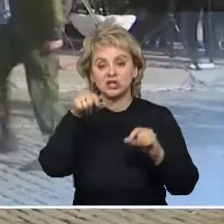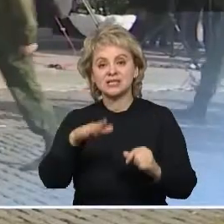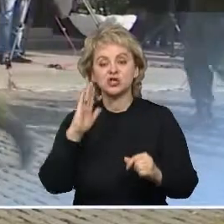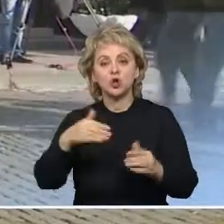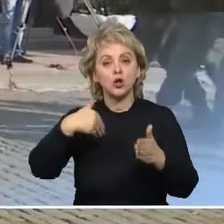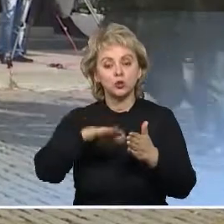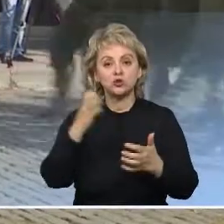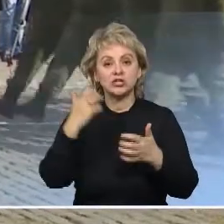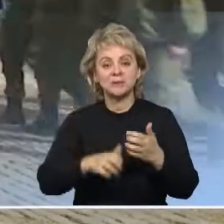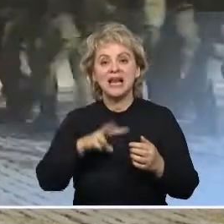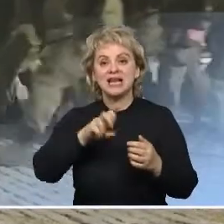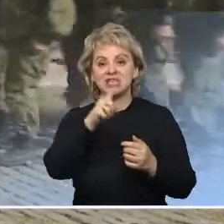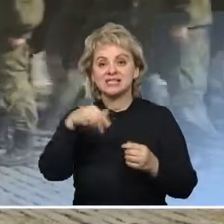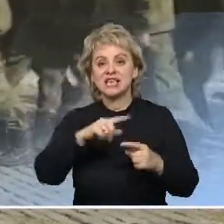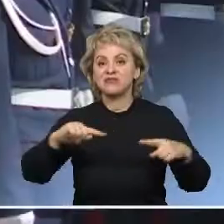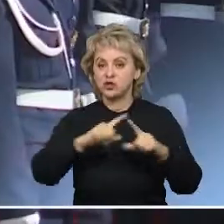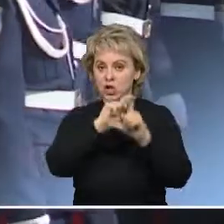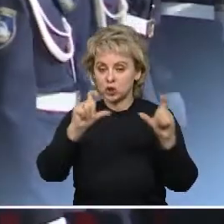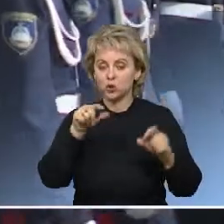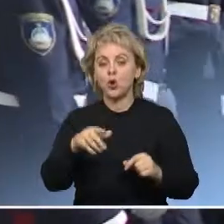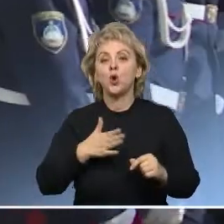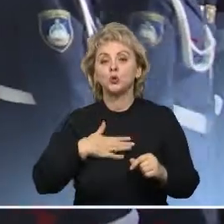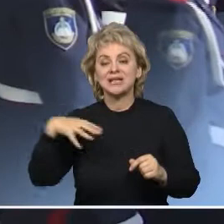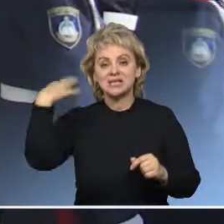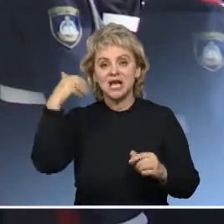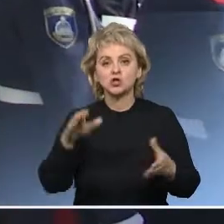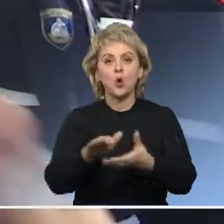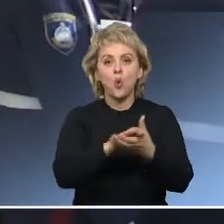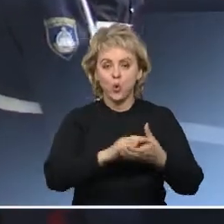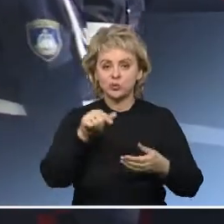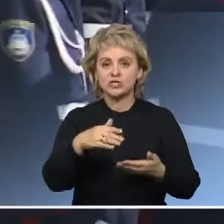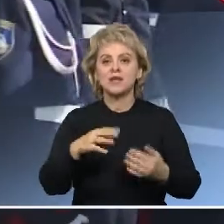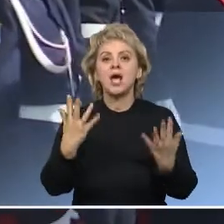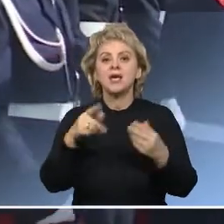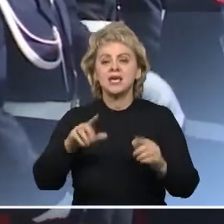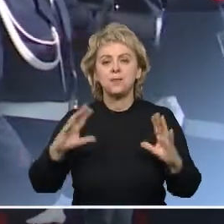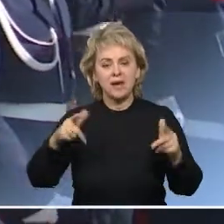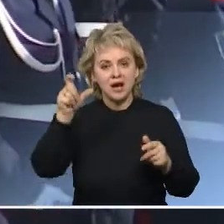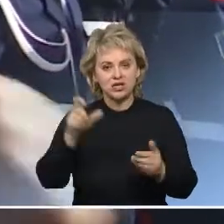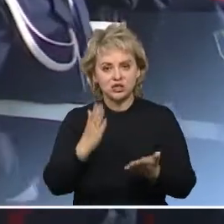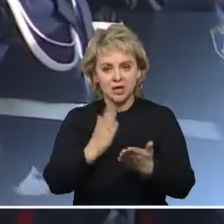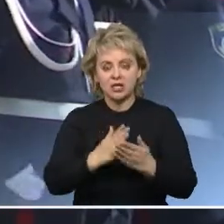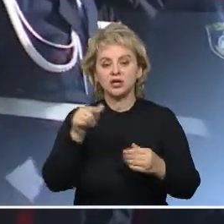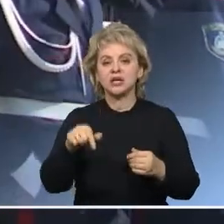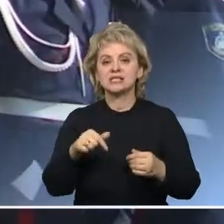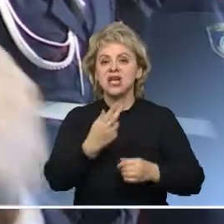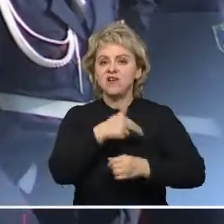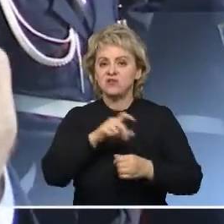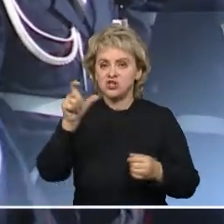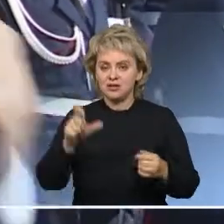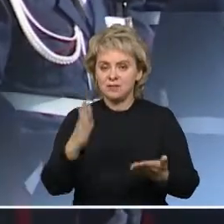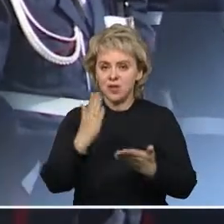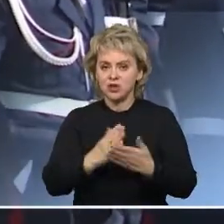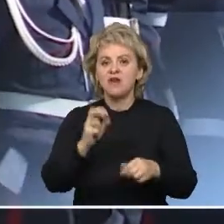стал лучшим среди лицеев и техникумов. У нас казачьих обществ и механизаторы, и